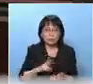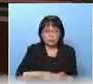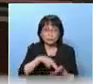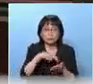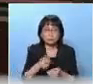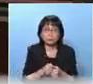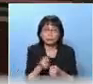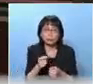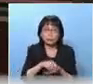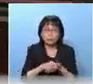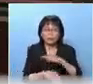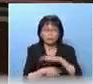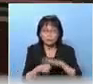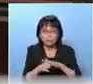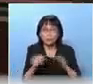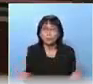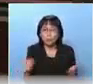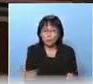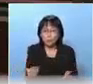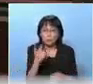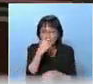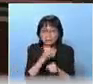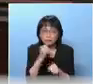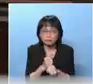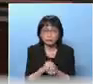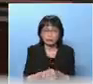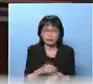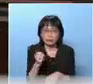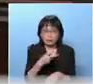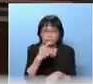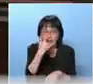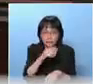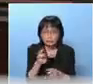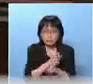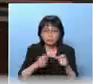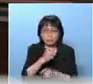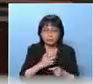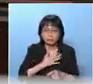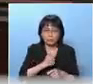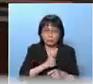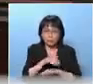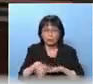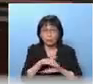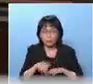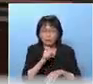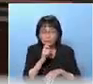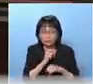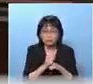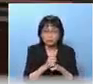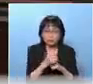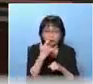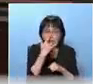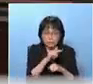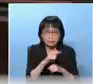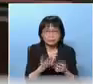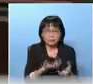推動了相關的工作。而在新一份的財政預算案裏面，亦提到會用這個新能源的運